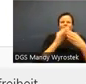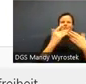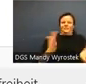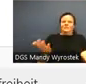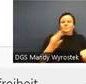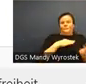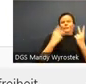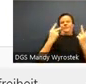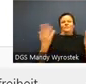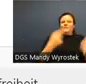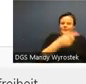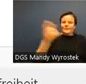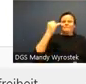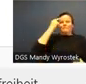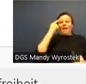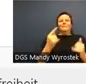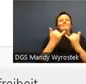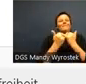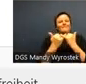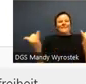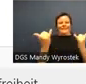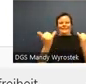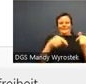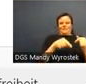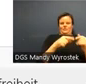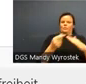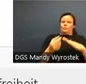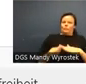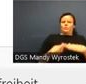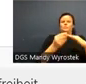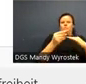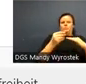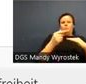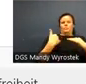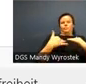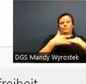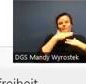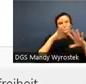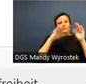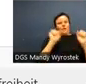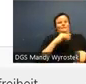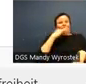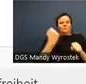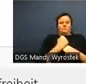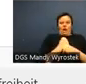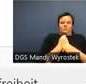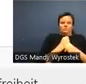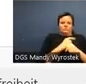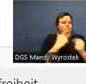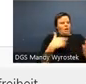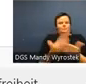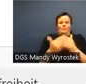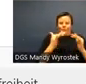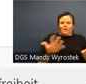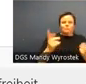keine Funktionen von Word nutzen. Sie können wirklich sehr viel nutzen und es ist auch für blinde Benutzer und andere Benutzer, die